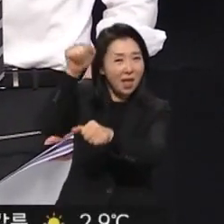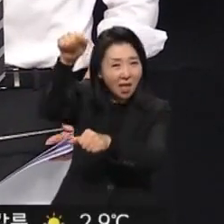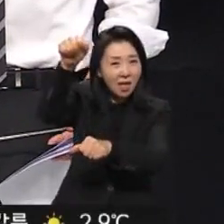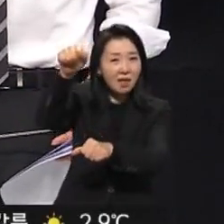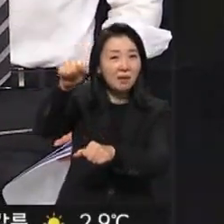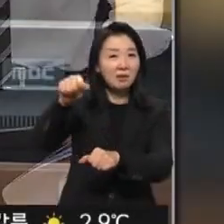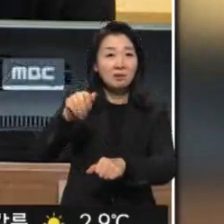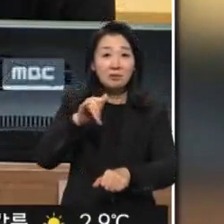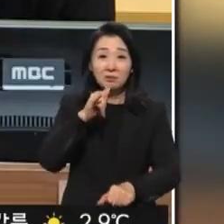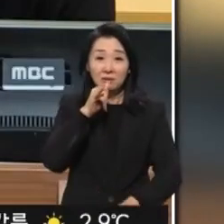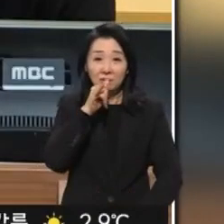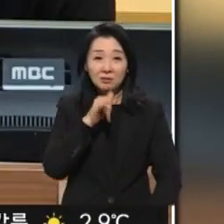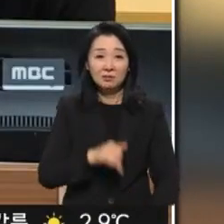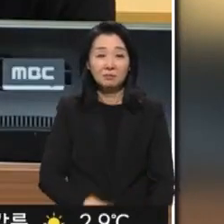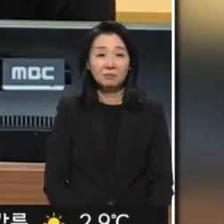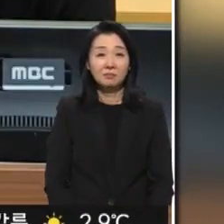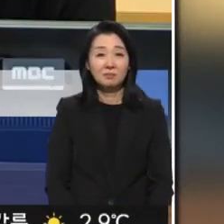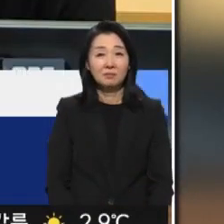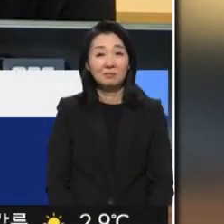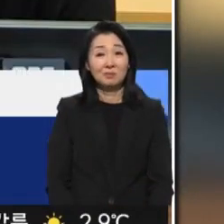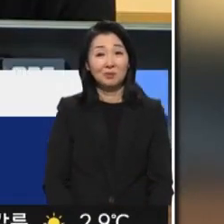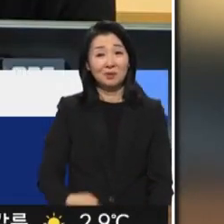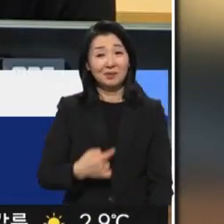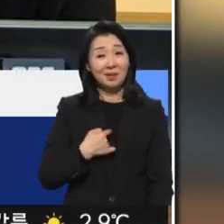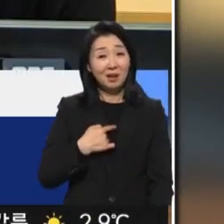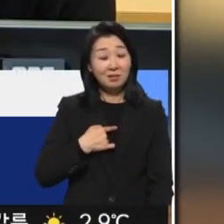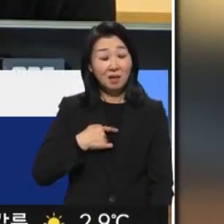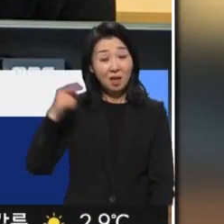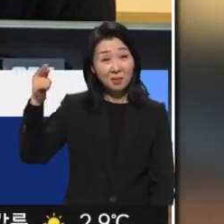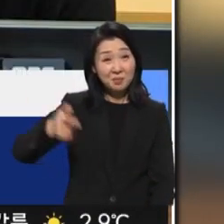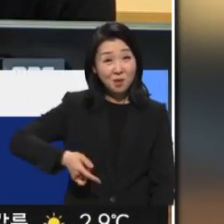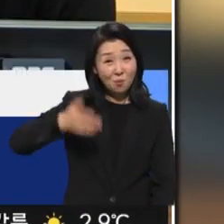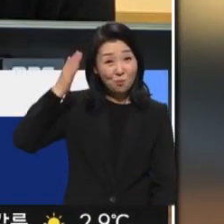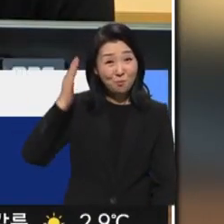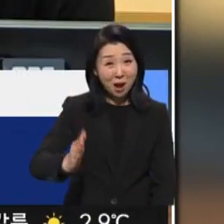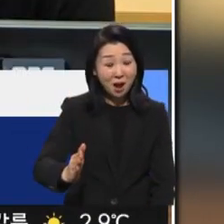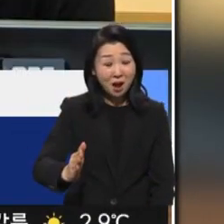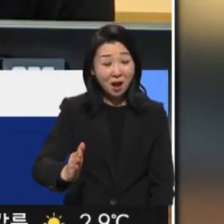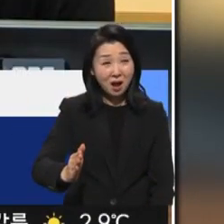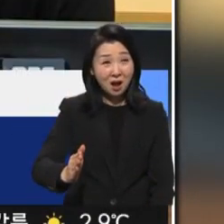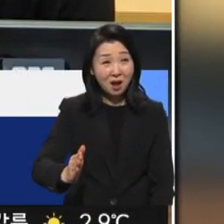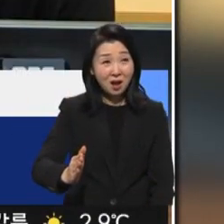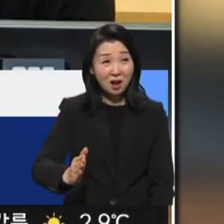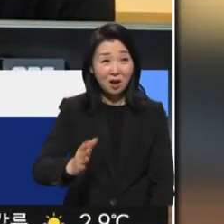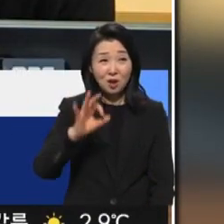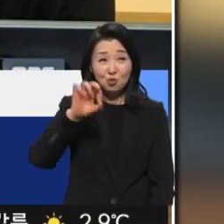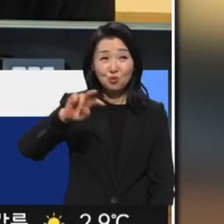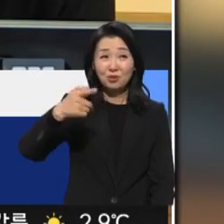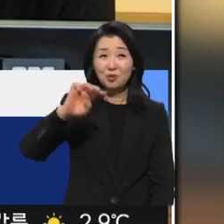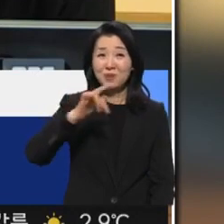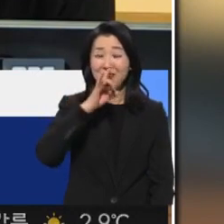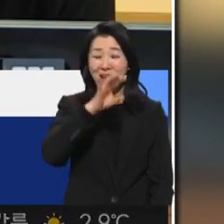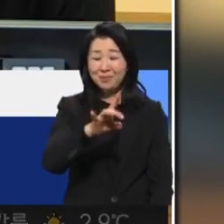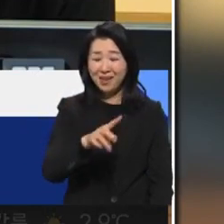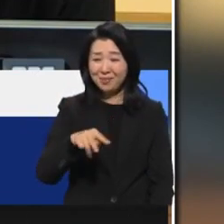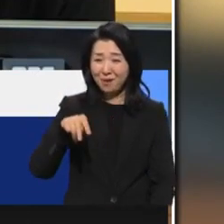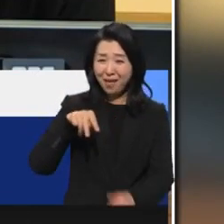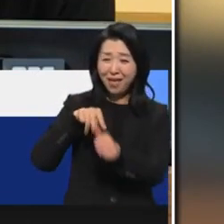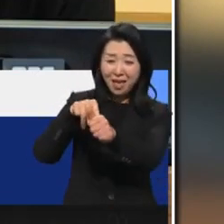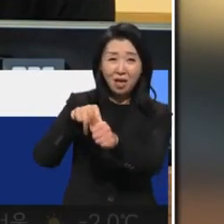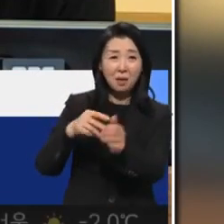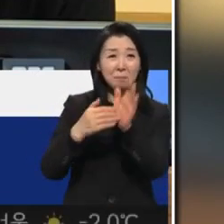느낌이었는데요. 저보고 나오지 말라, 유승민 안 된다, 유승민 나와도 뭐